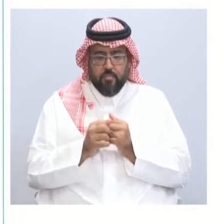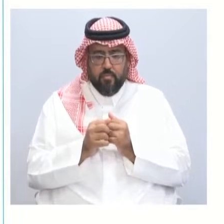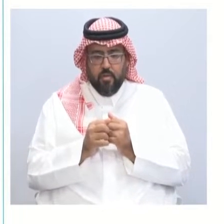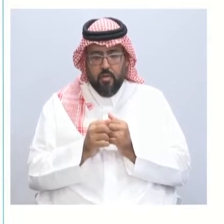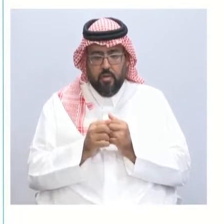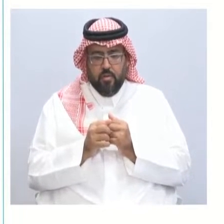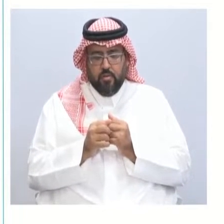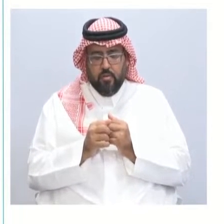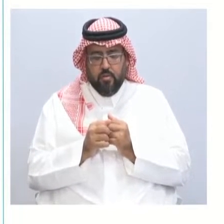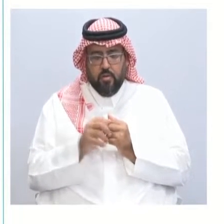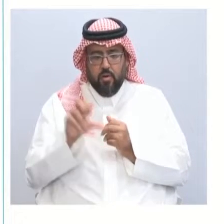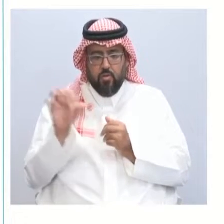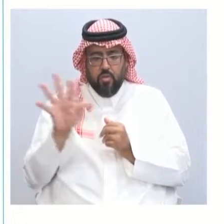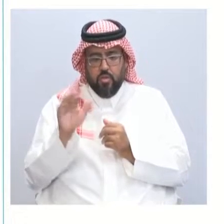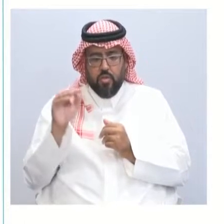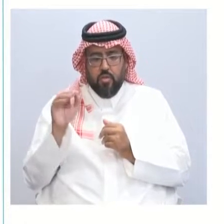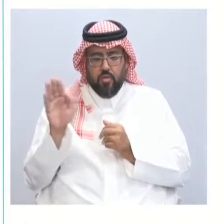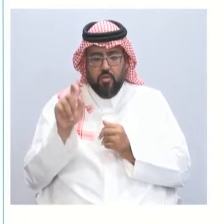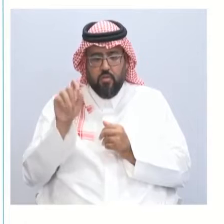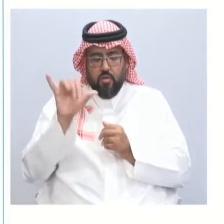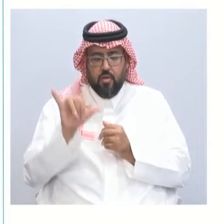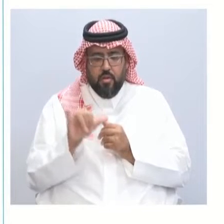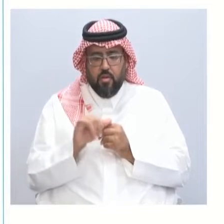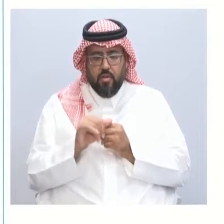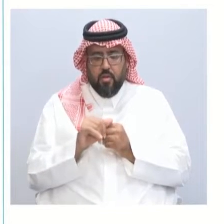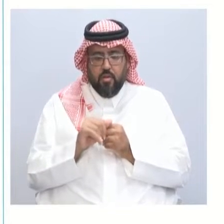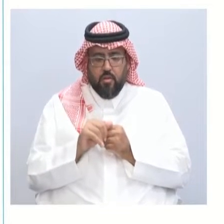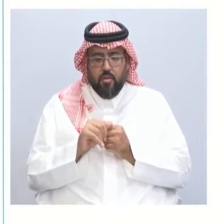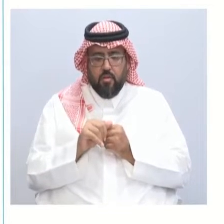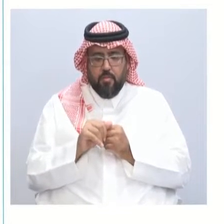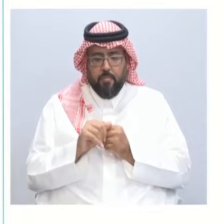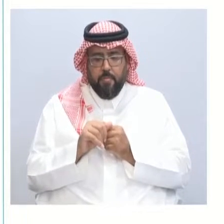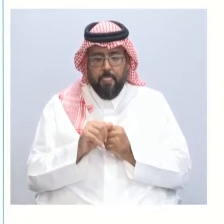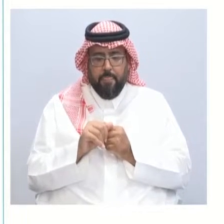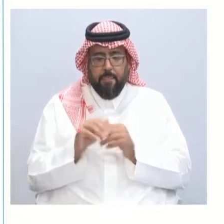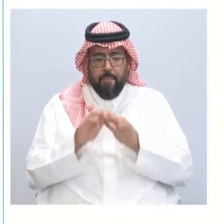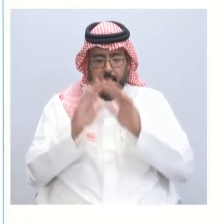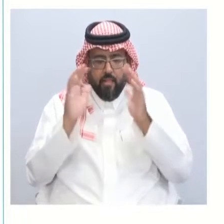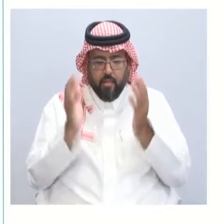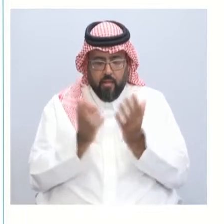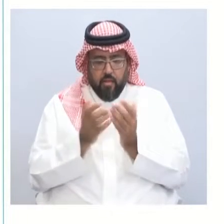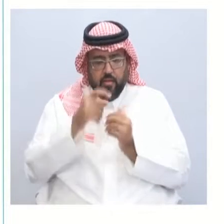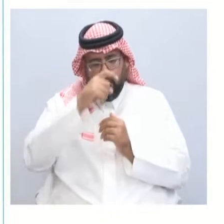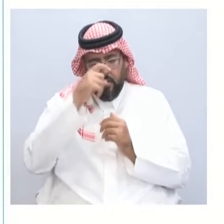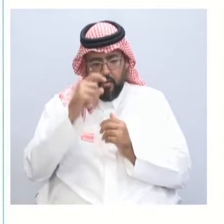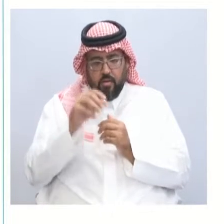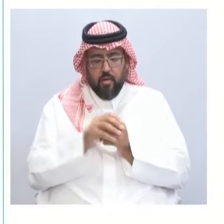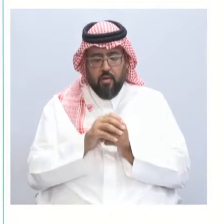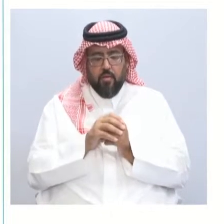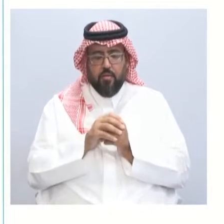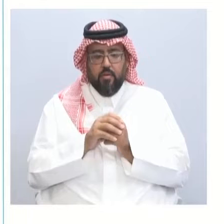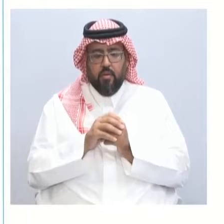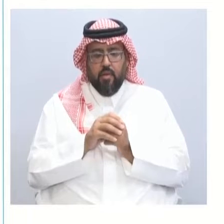ثم تكلمنا عن الوشاح السفلي اللي هو اسفل الوشاح تكلمنا عن درجه الحراره والحاله